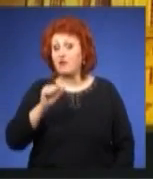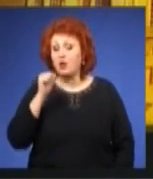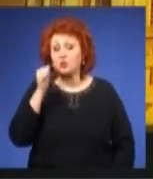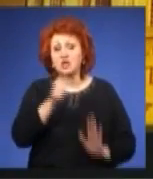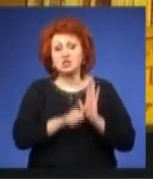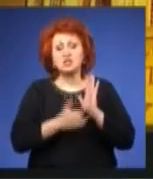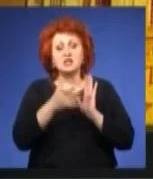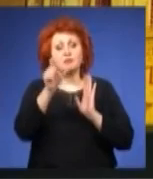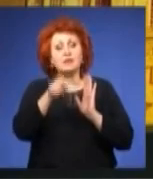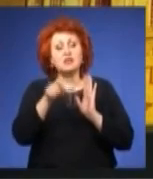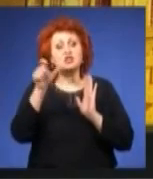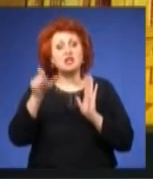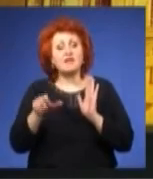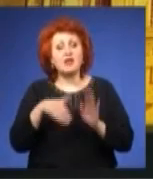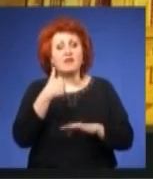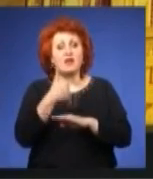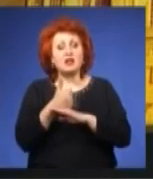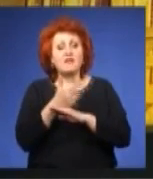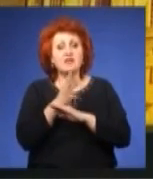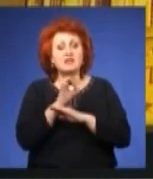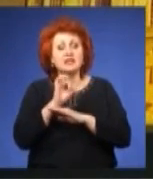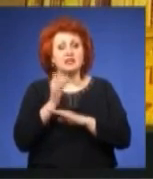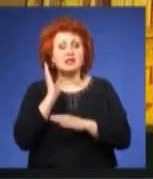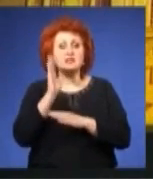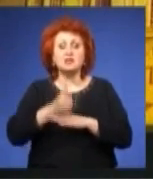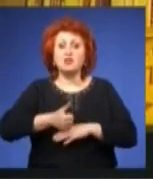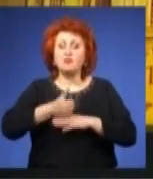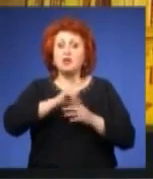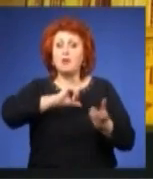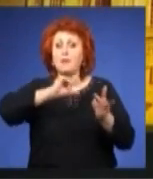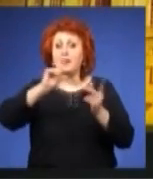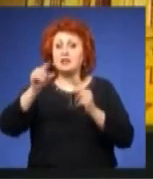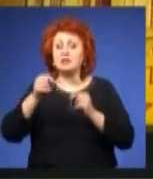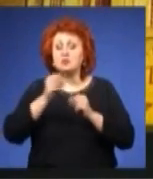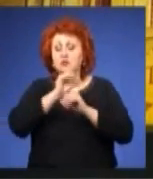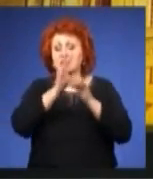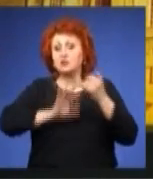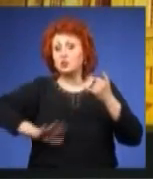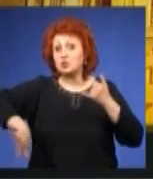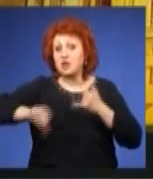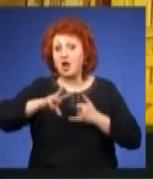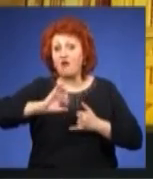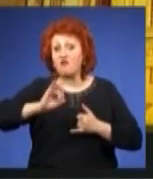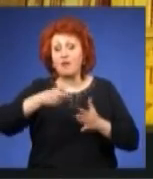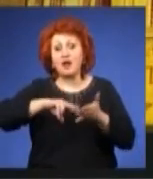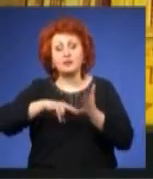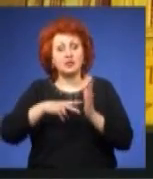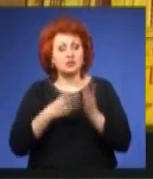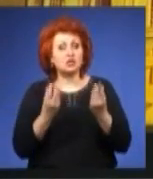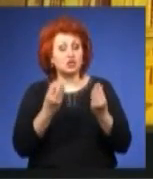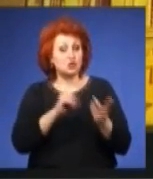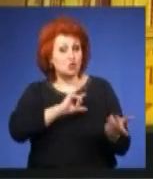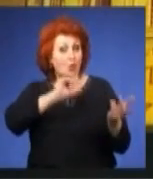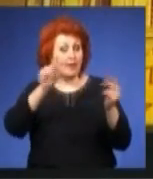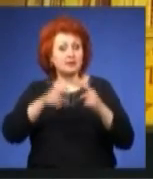года 65 паломников епархии во главе с владыкой совершили впервые поездку на Святую Землю. В мае планируется